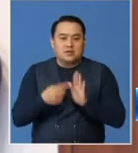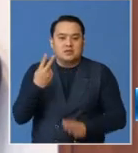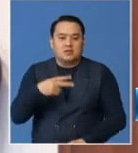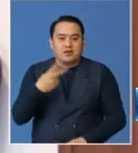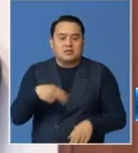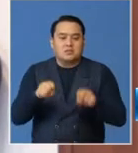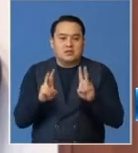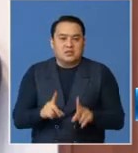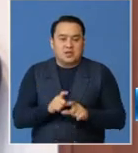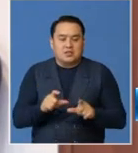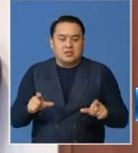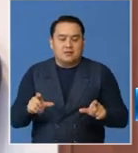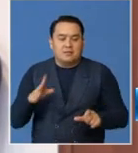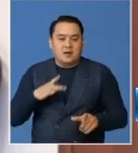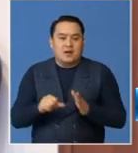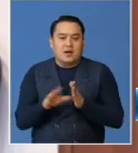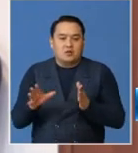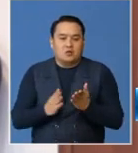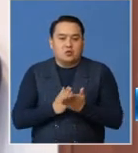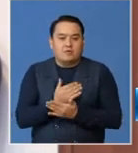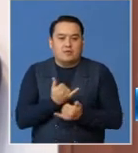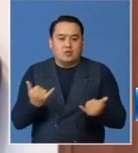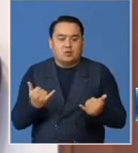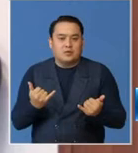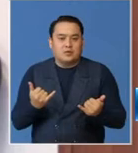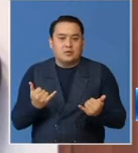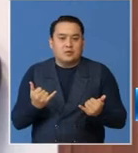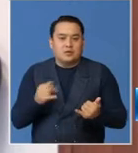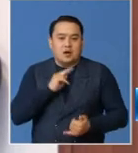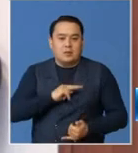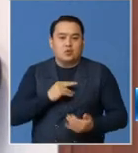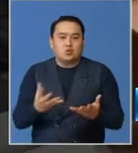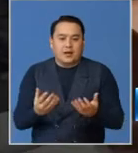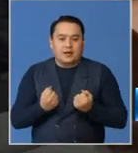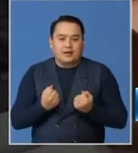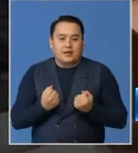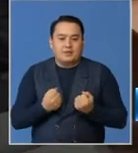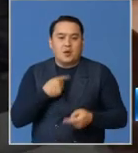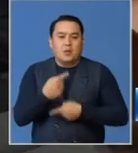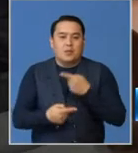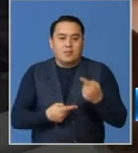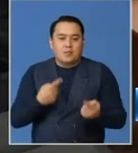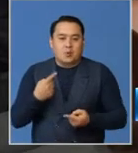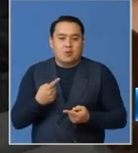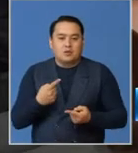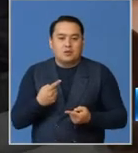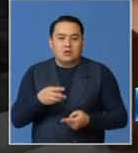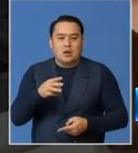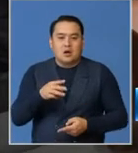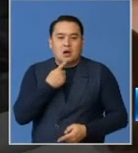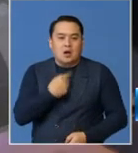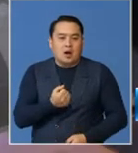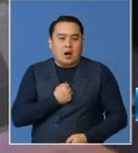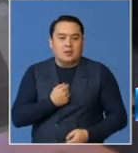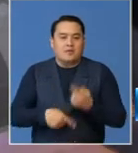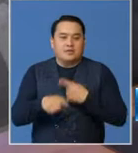17-20 специалистов через электронную биржу мы на работу брали. После демобилизации из армии Мадияр